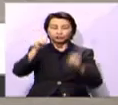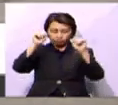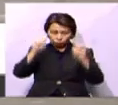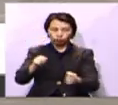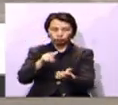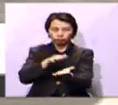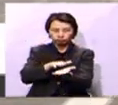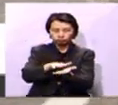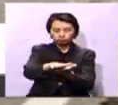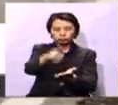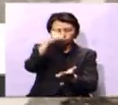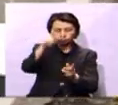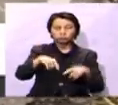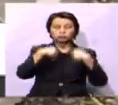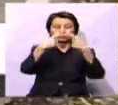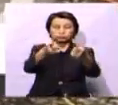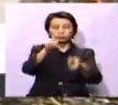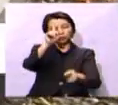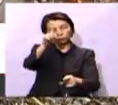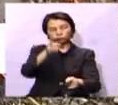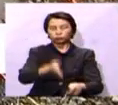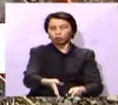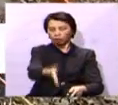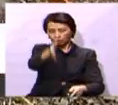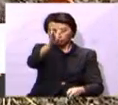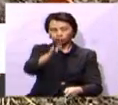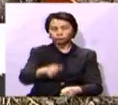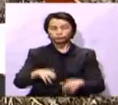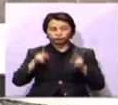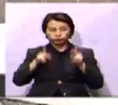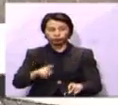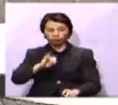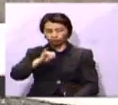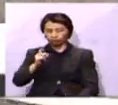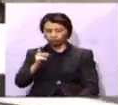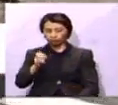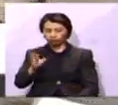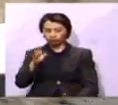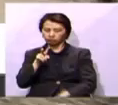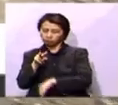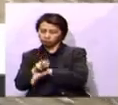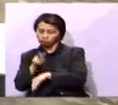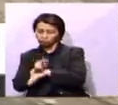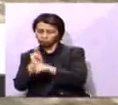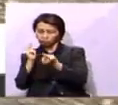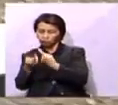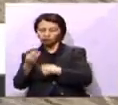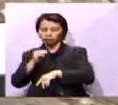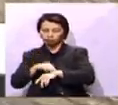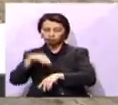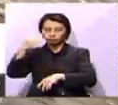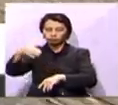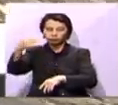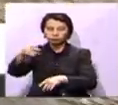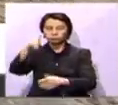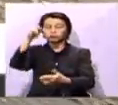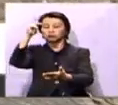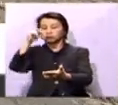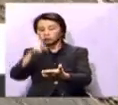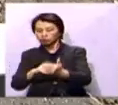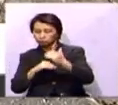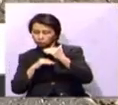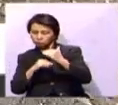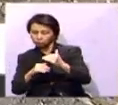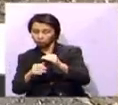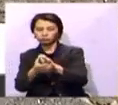itu untuk perjalanan sehala. Menurutnya, pihak JKR akan memantau keadaan dari semasa ke semasa untuk mengenal pasti